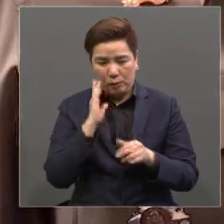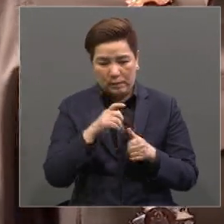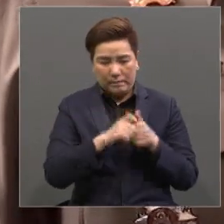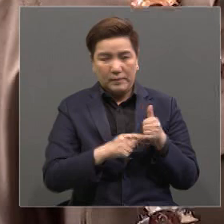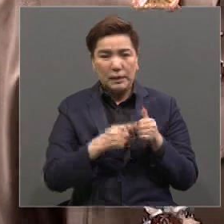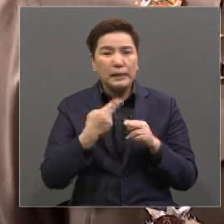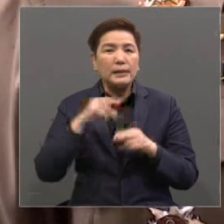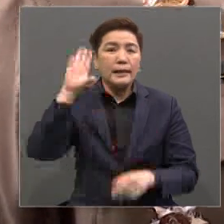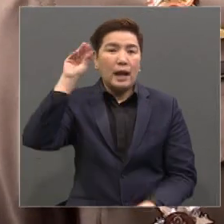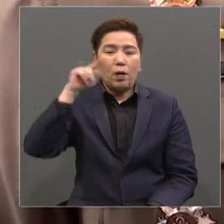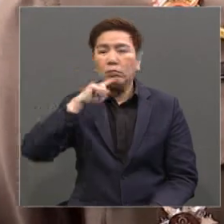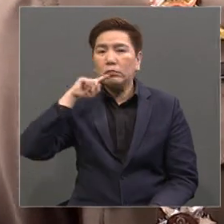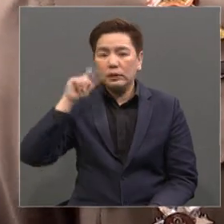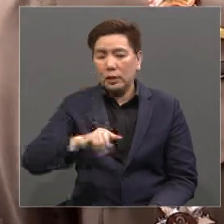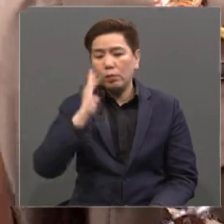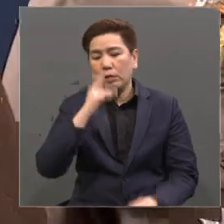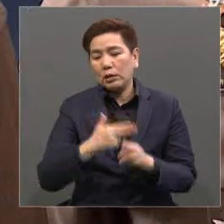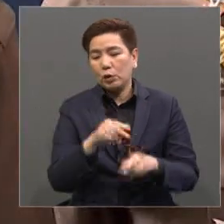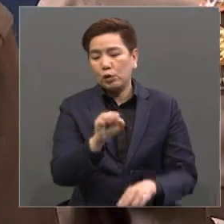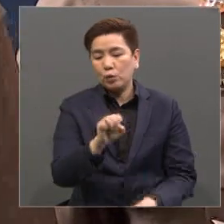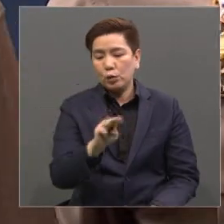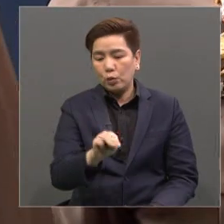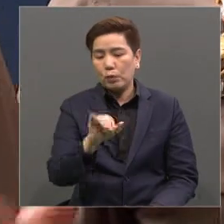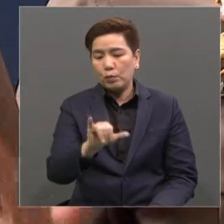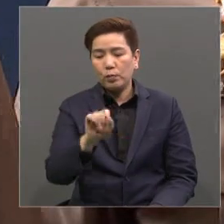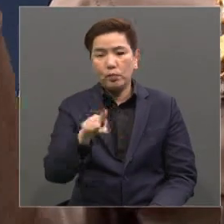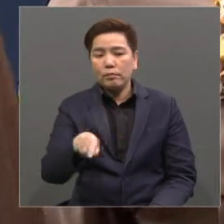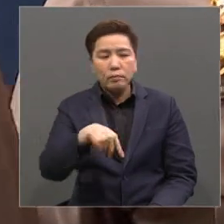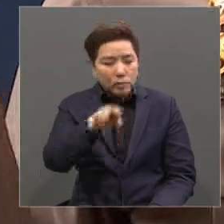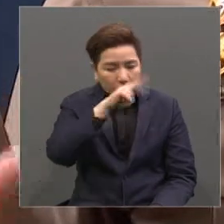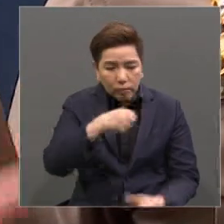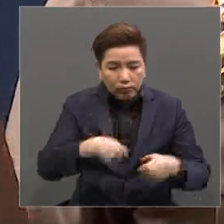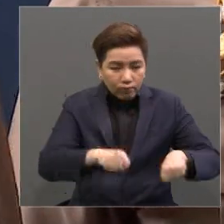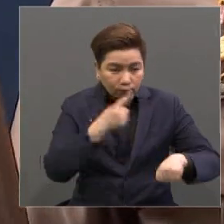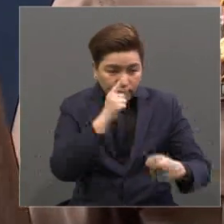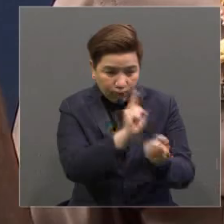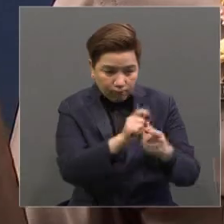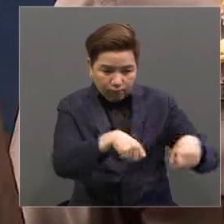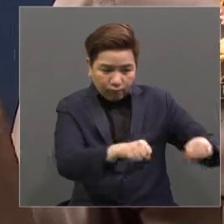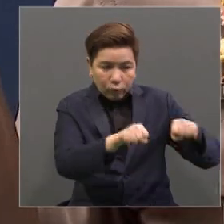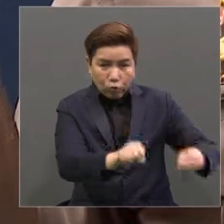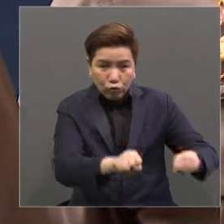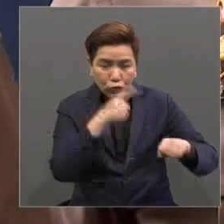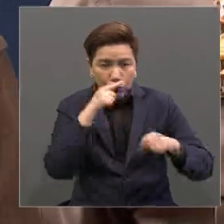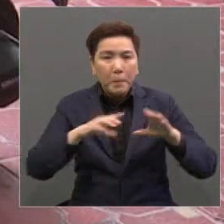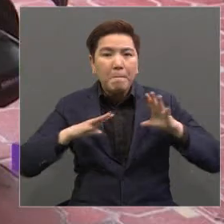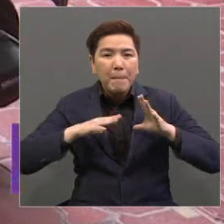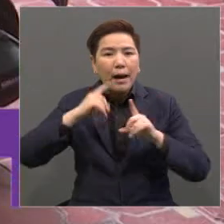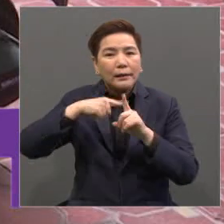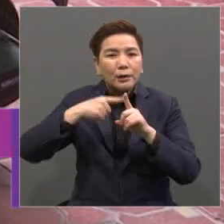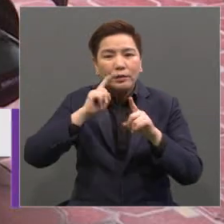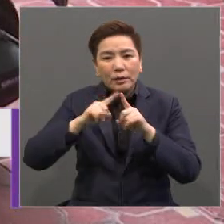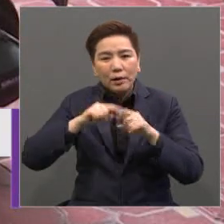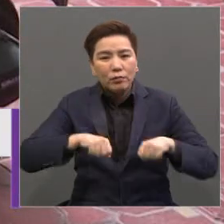คงคาหรือว่าดาวเป็นผู้สั่งการให้นายสมยศและนายอภินัยตระเวนขโมยรถจักรยานยนต์ที่จอดอยู่ตามหอพักตาม